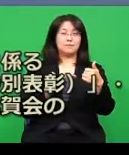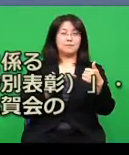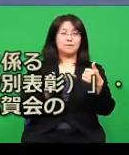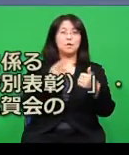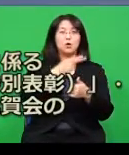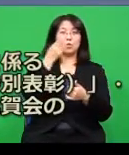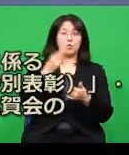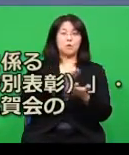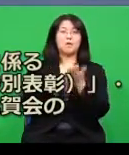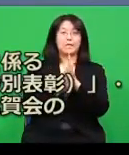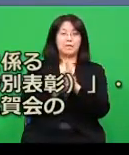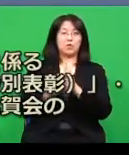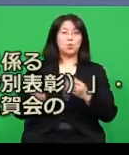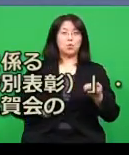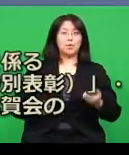山関は